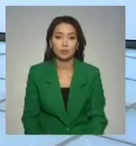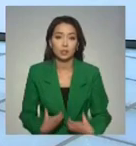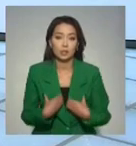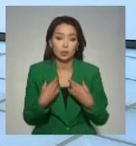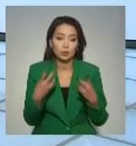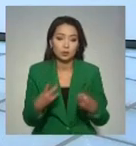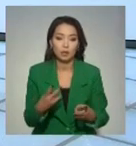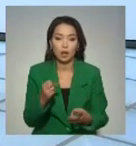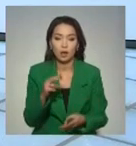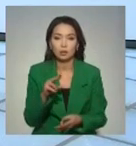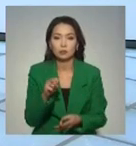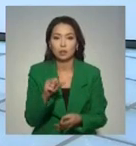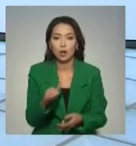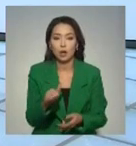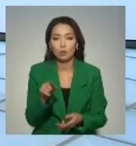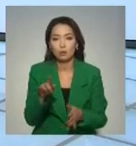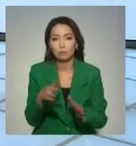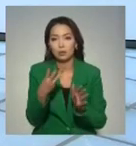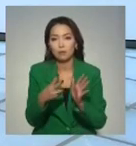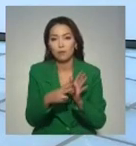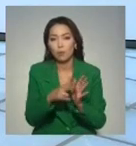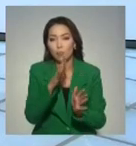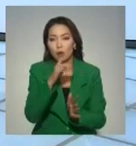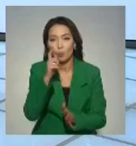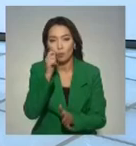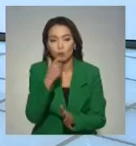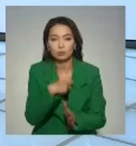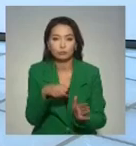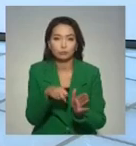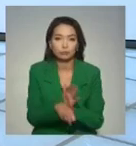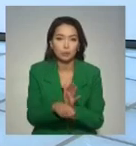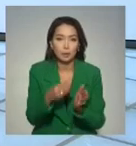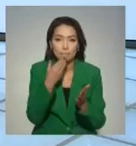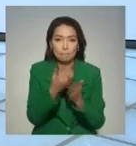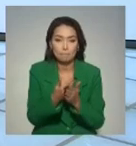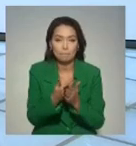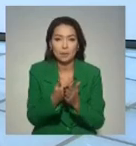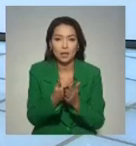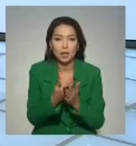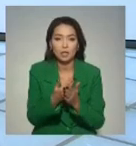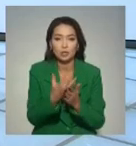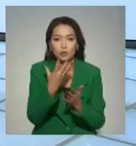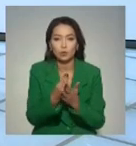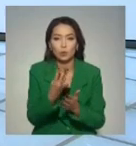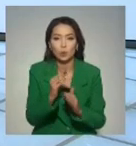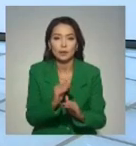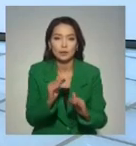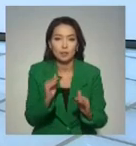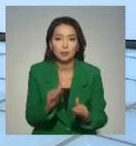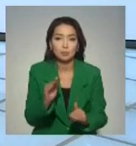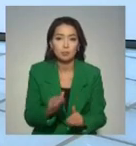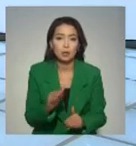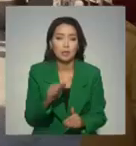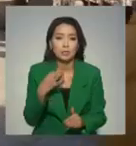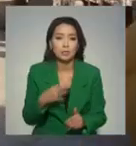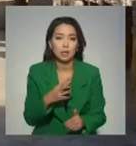Шокирующая трагедия в Актау. Там 38-летний мужчина покончил с собой, но перед этим повесил своих троих детей. Младшему сыну не было и года.